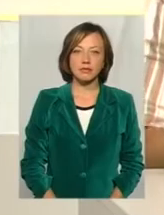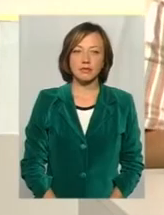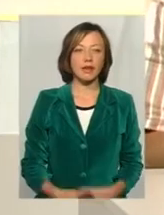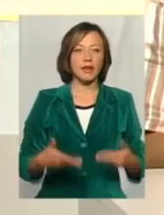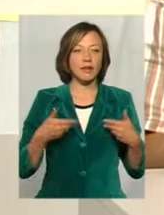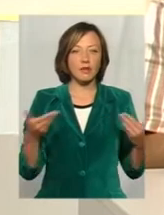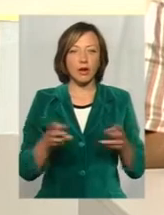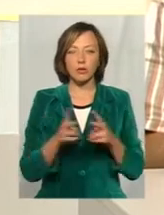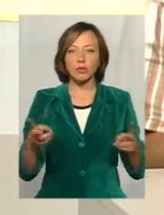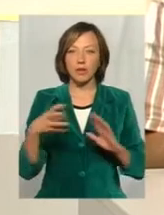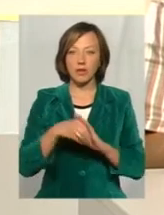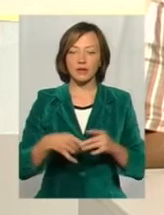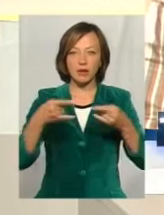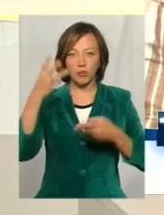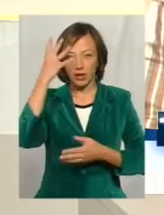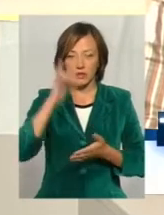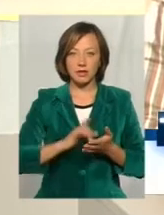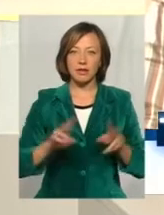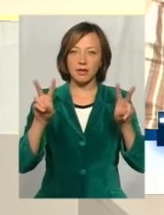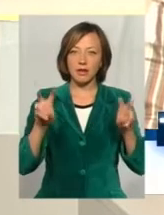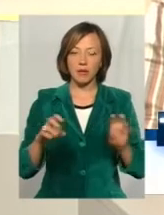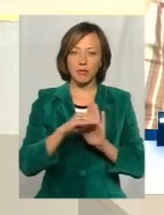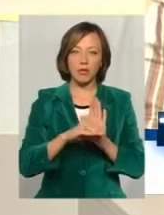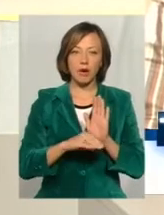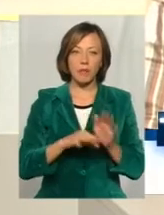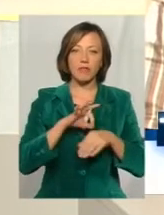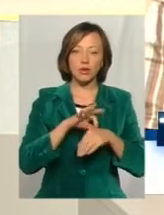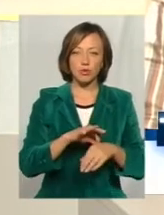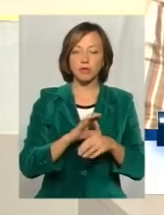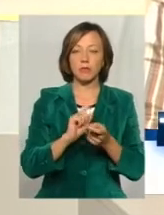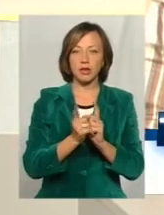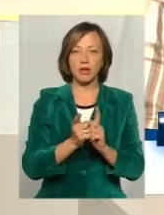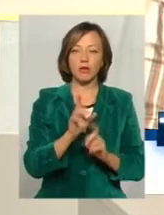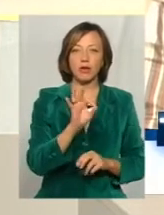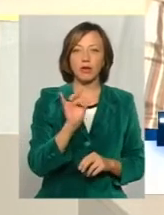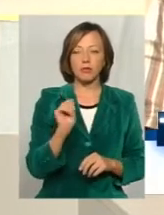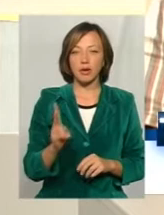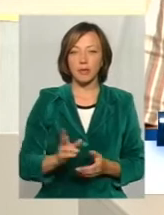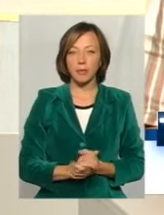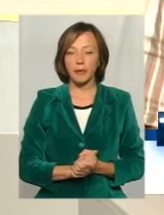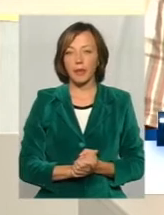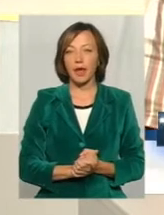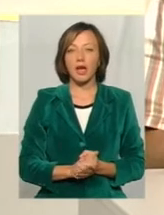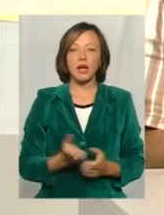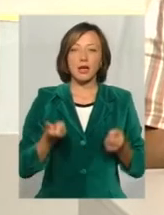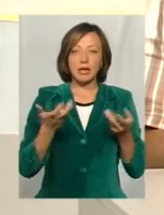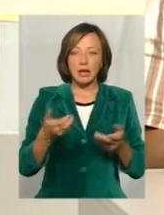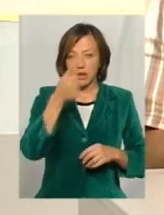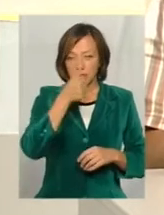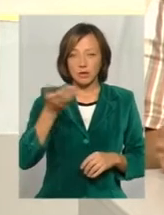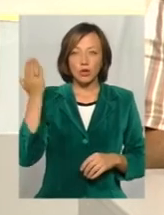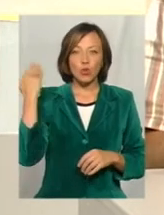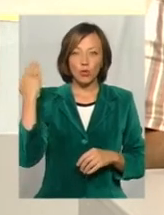Вітаю всіх, хто приєднався до телеканалу «Поділля Центр». В ефірі «Тема». Для вас працює Володимир Гординський та Ольга Рабак, перекладає на мову жестів. Декілька місяців тому, а